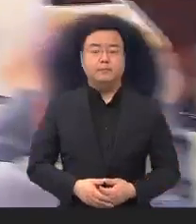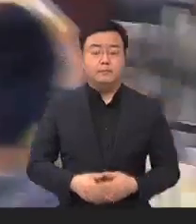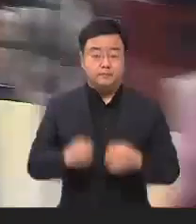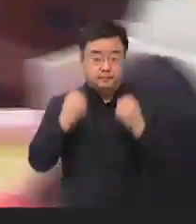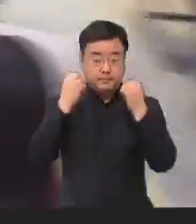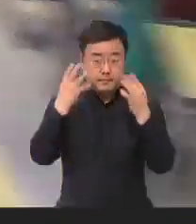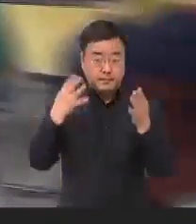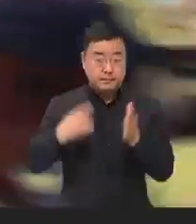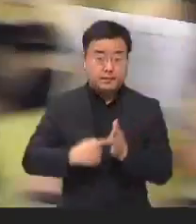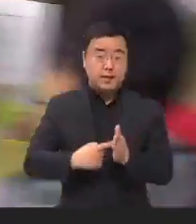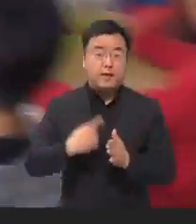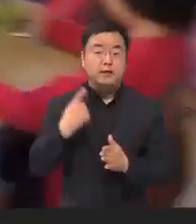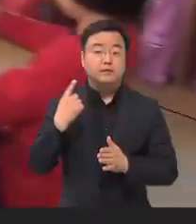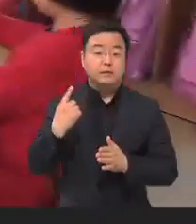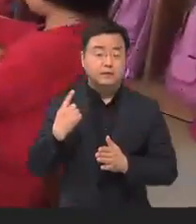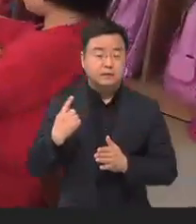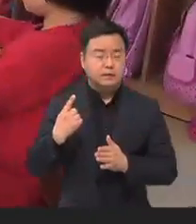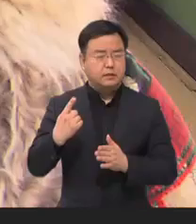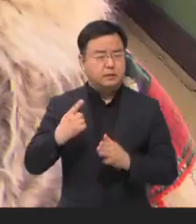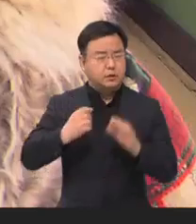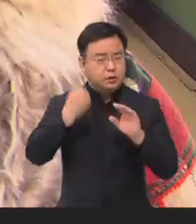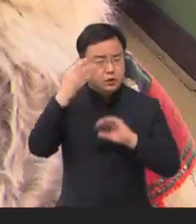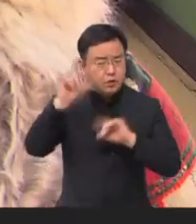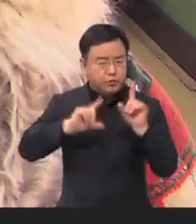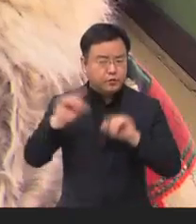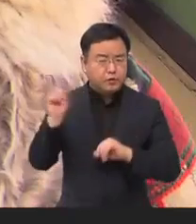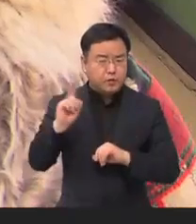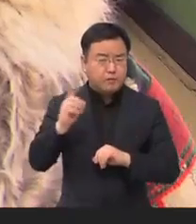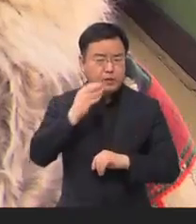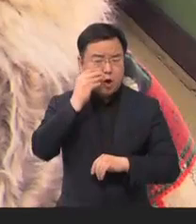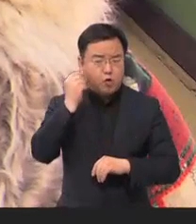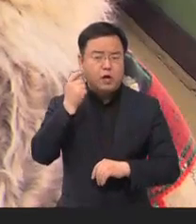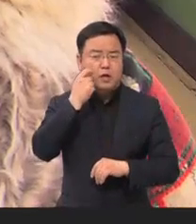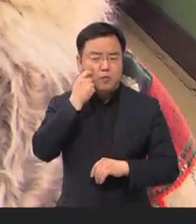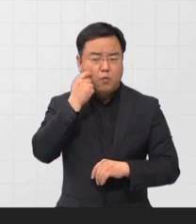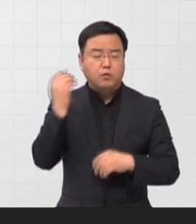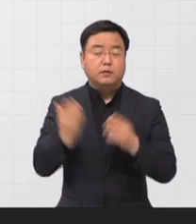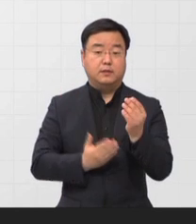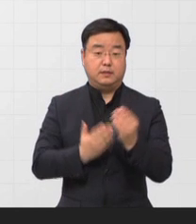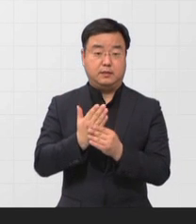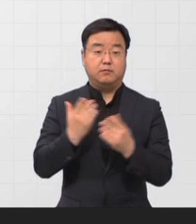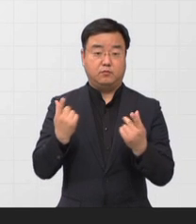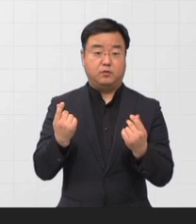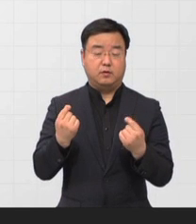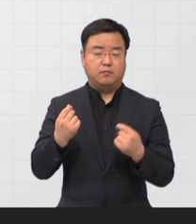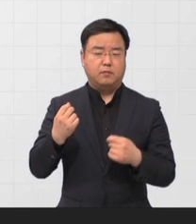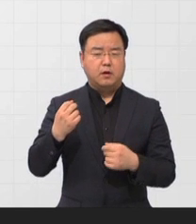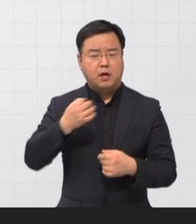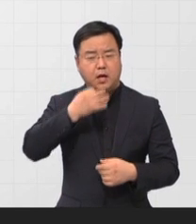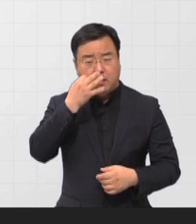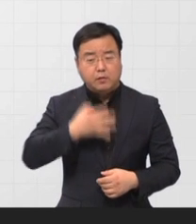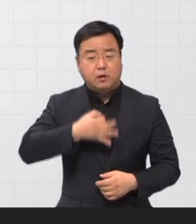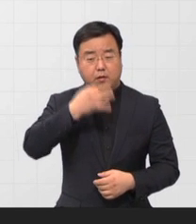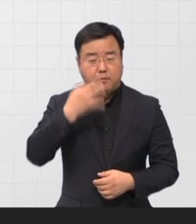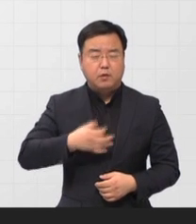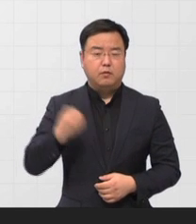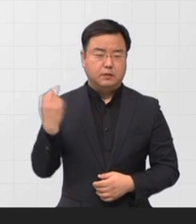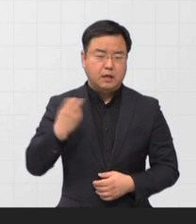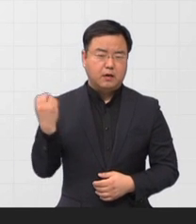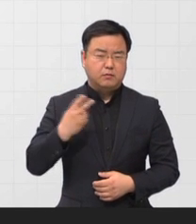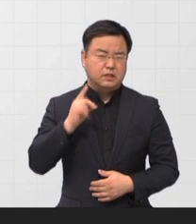새학기 증후군 은 바뀐 환경을 적응하지 못해 생기는 일종의 적음 장애입니다 자주 피곤을 느끼고 짜증이 심해지거나